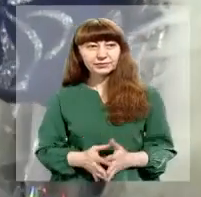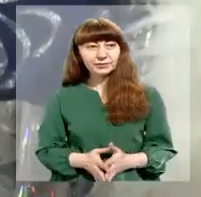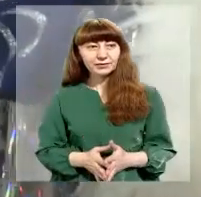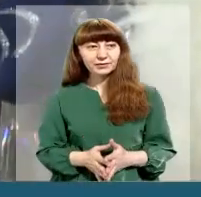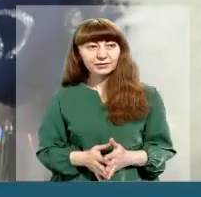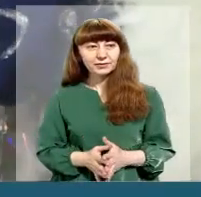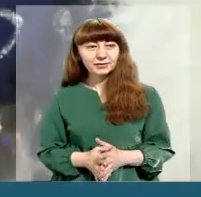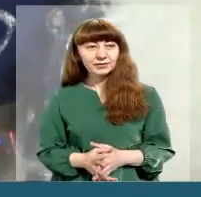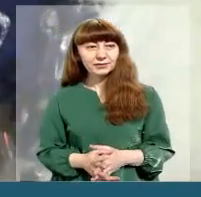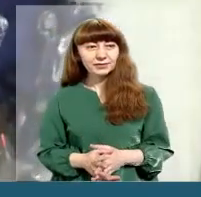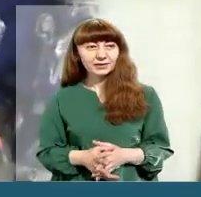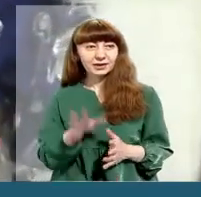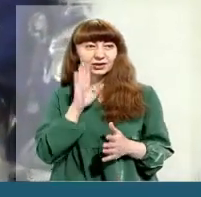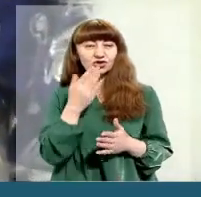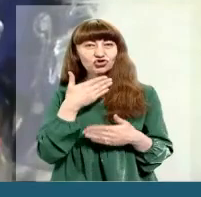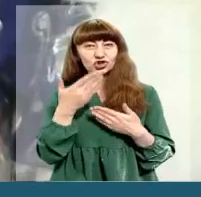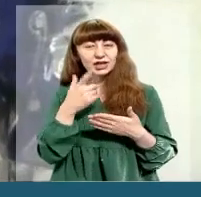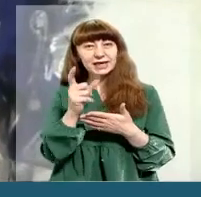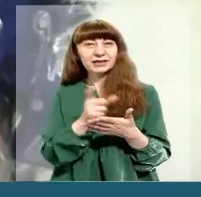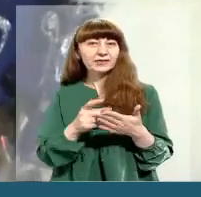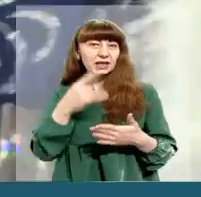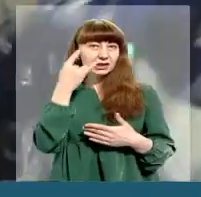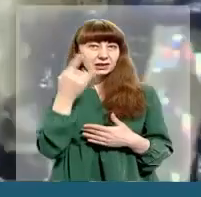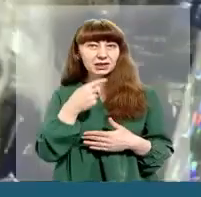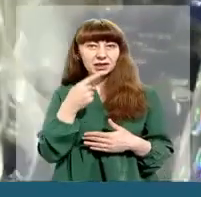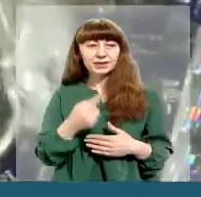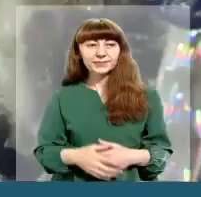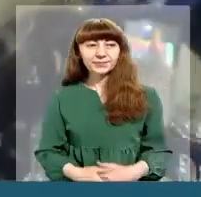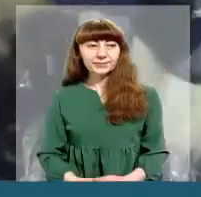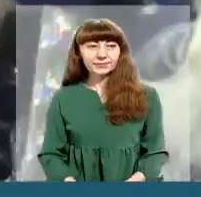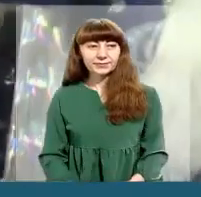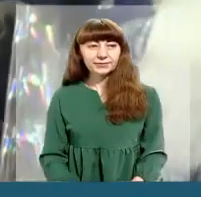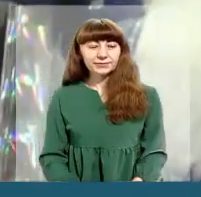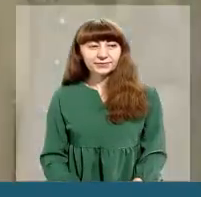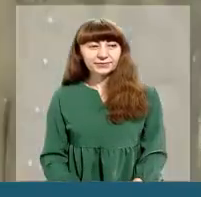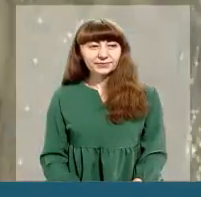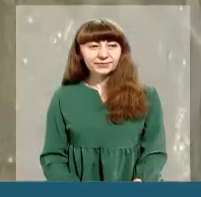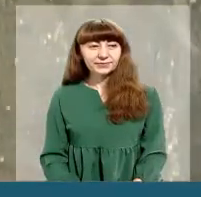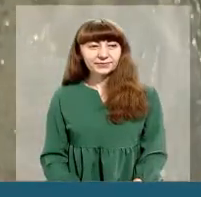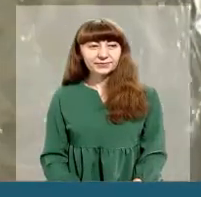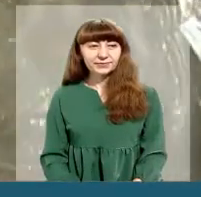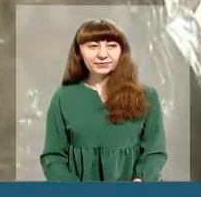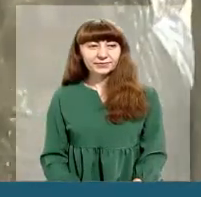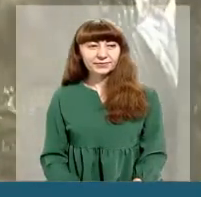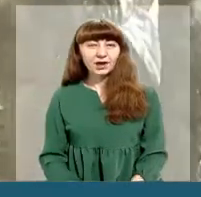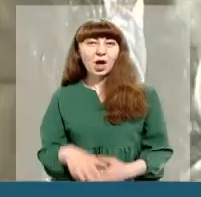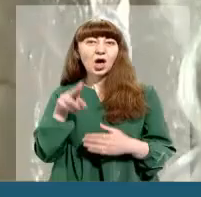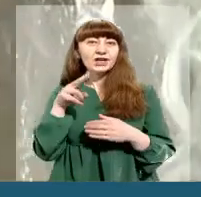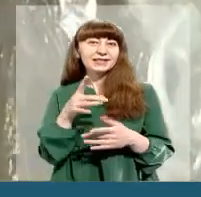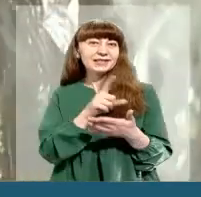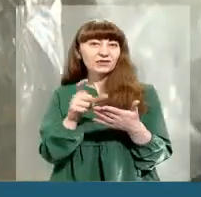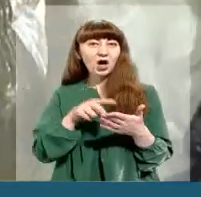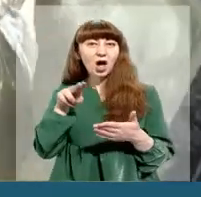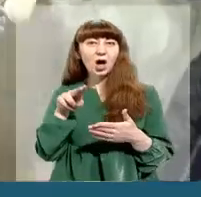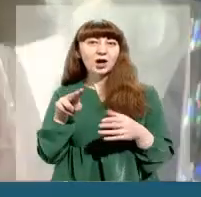Елордамыз Астана, Астанамыз Баскала, еліміздің бірлігі, жеріміздің кіндігі. Астанамыз жас қала, жас та